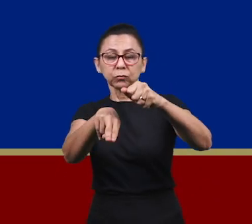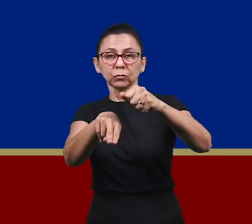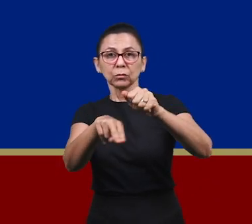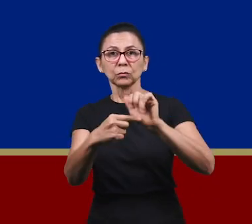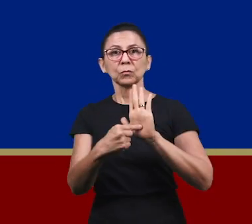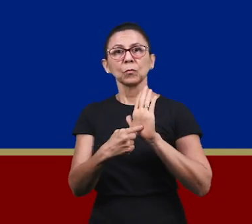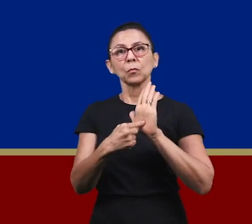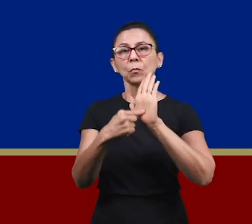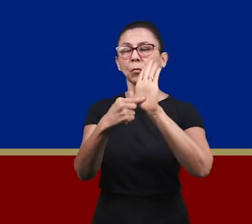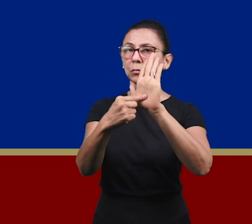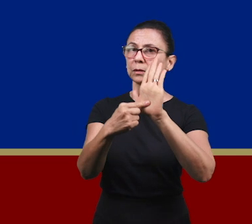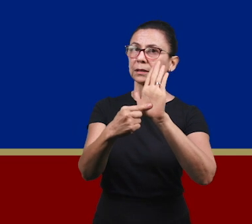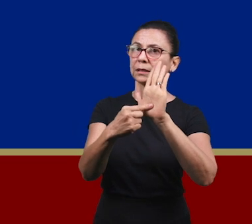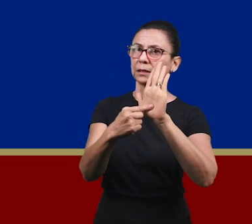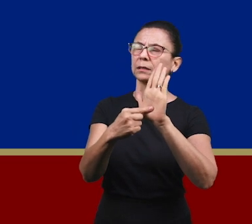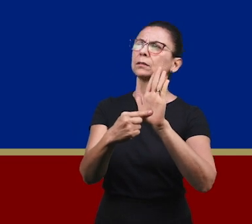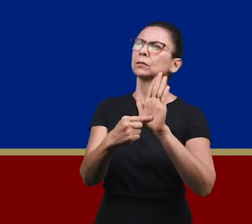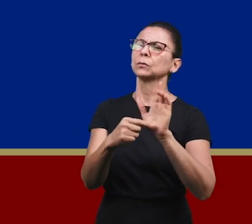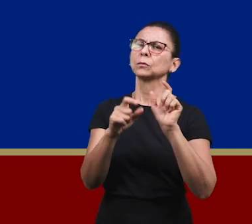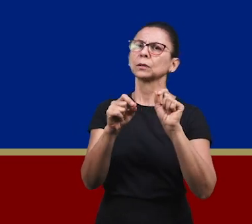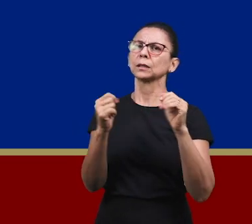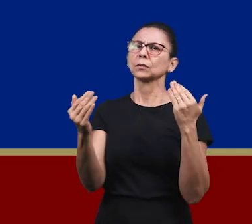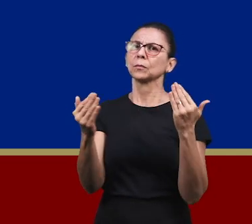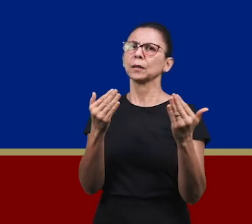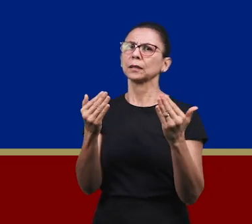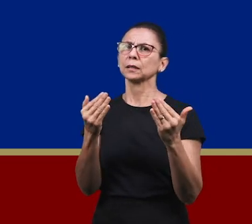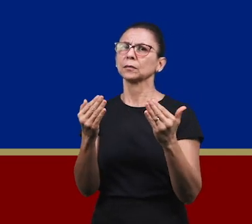Il rajoute en montrant que